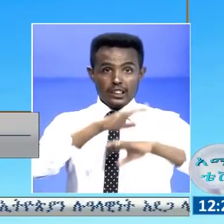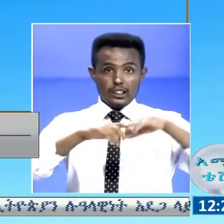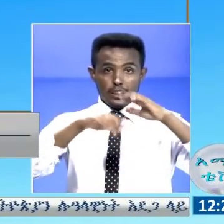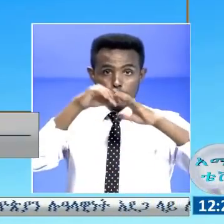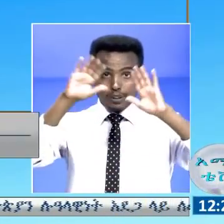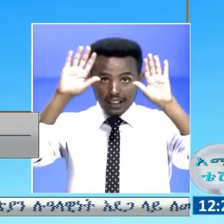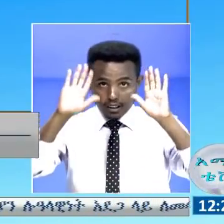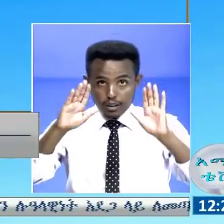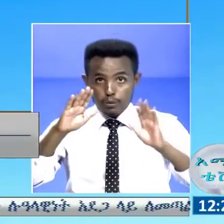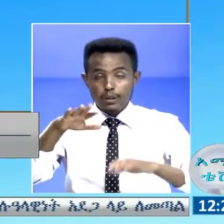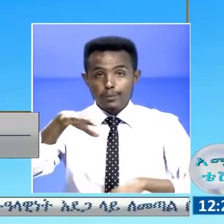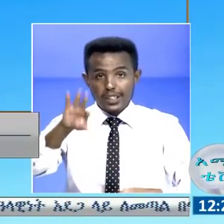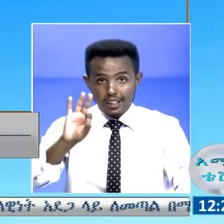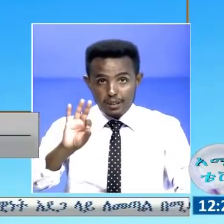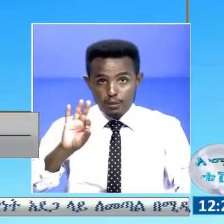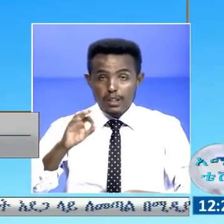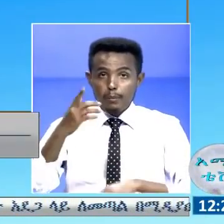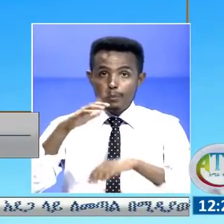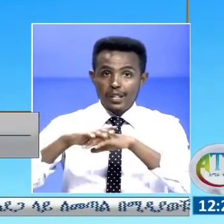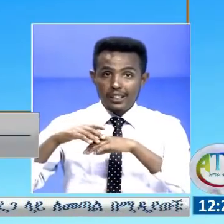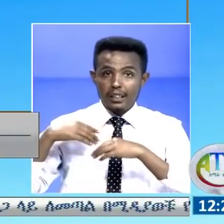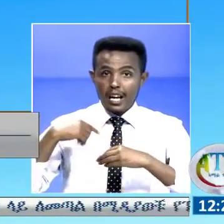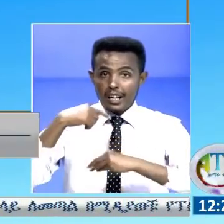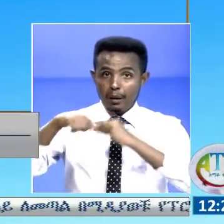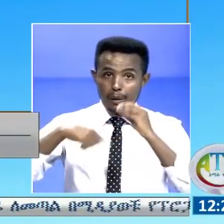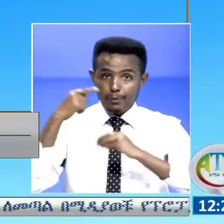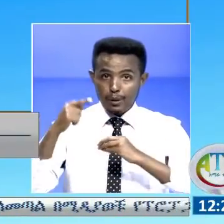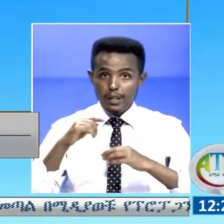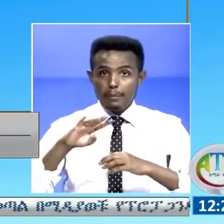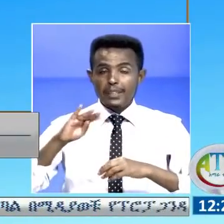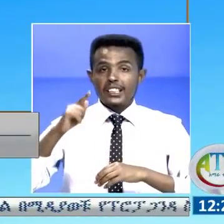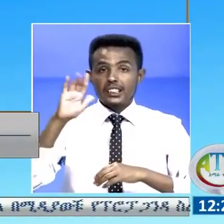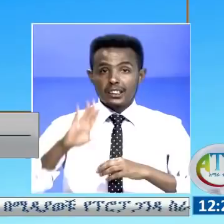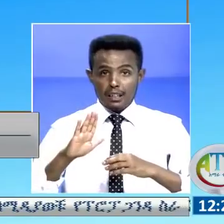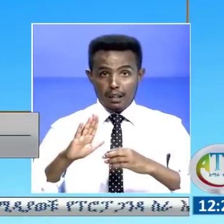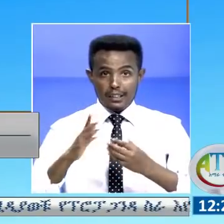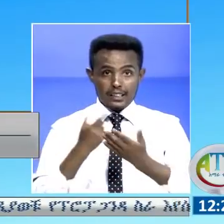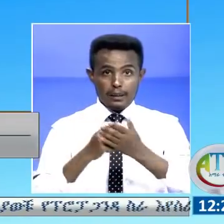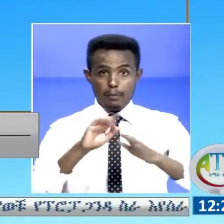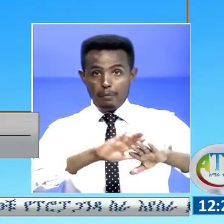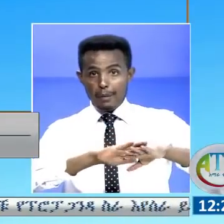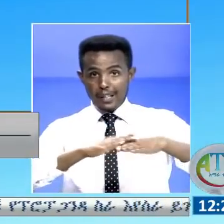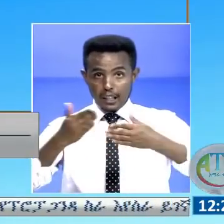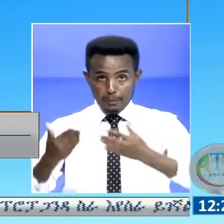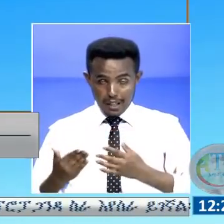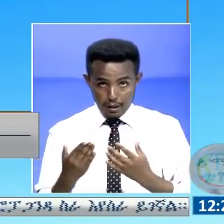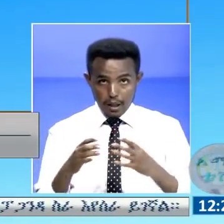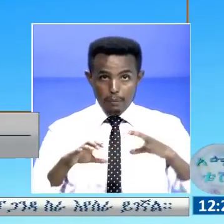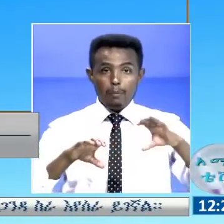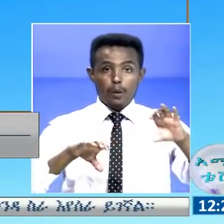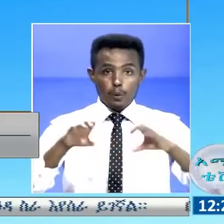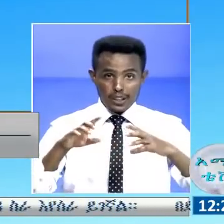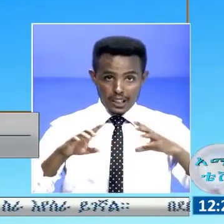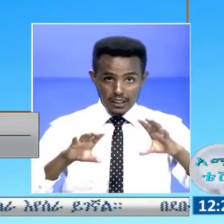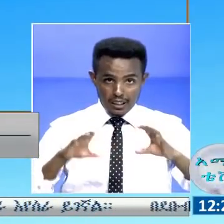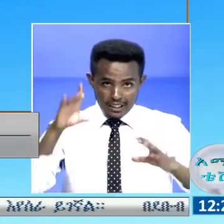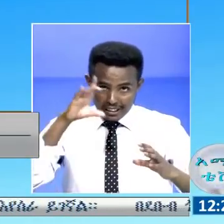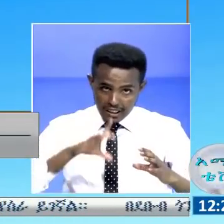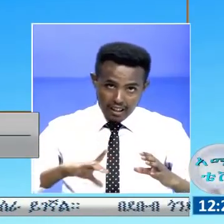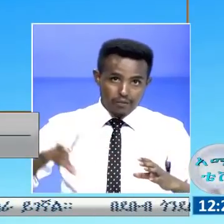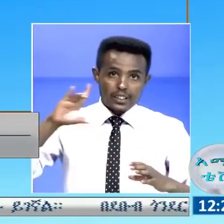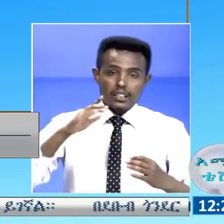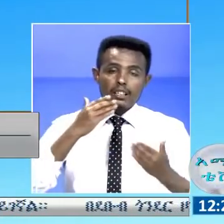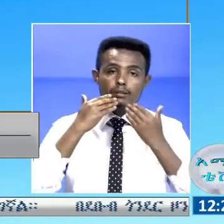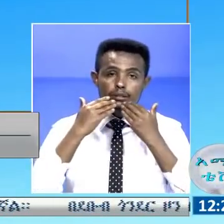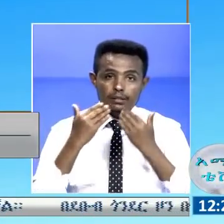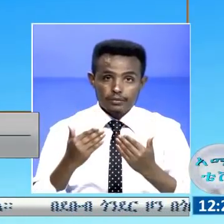ሰራዊት እጃቸውን እየሰጡ ነው። የአካባቢው ሚሊሻም እነዚህን በመቀበል በኩል እያደረገ ያለው ጥረት